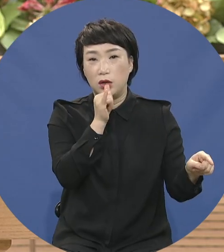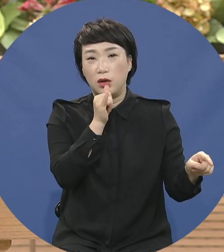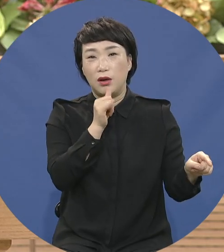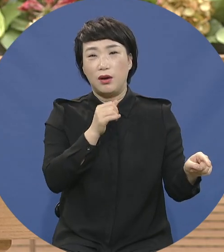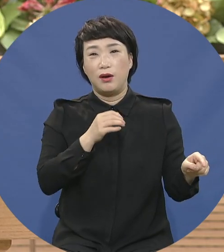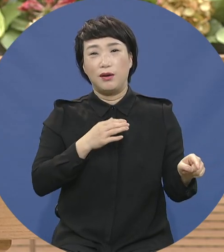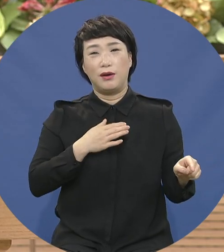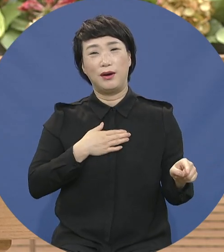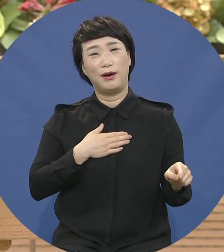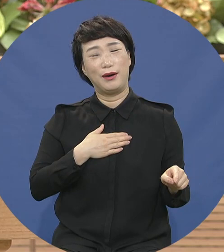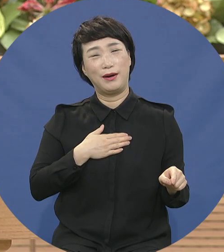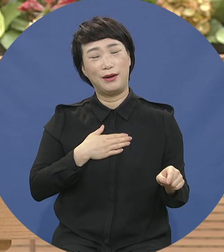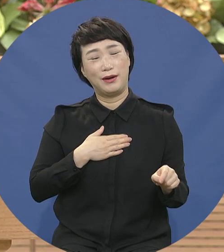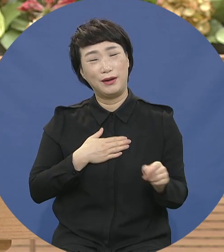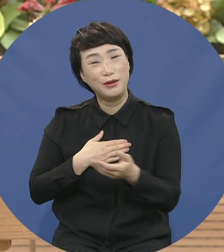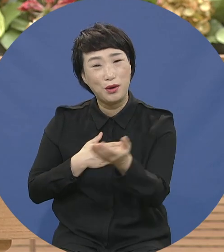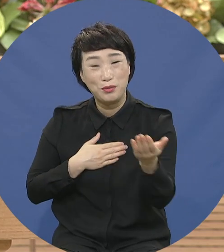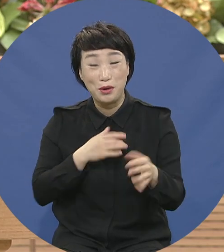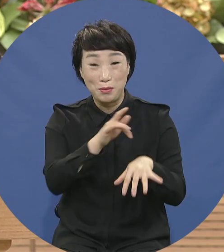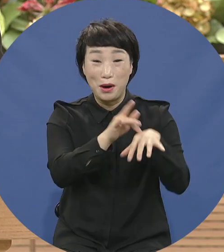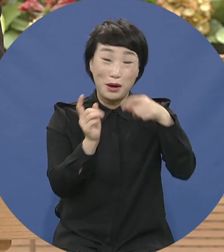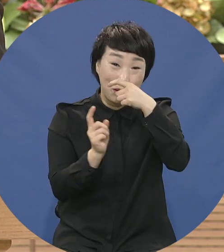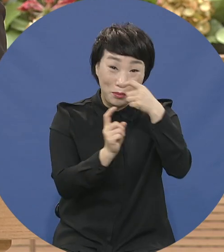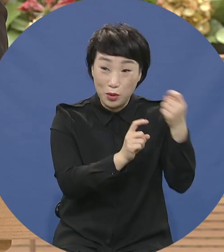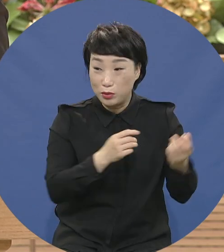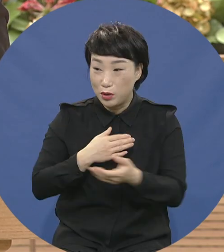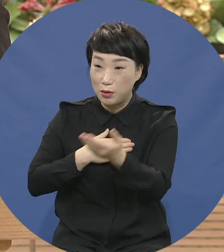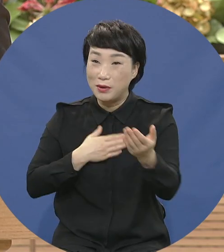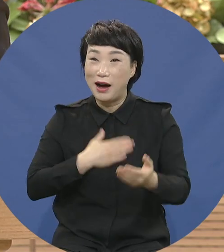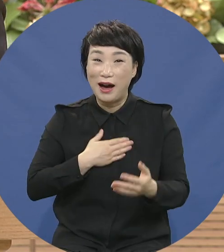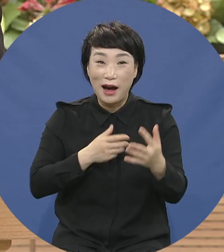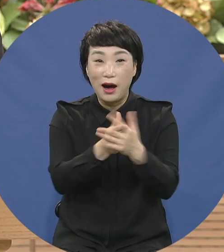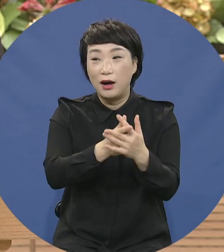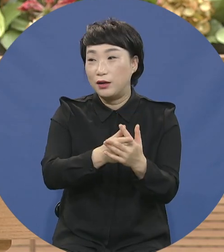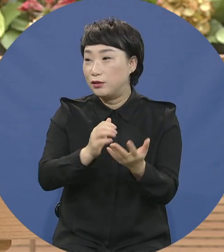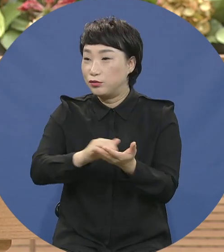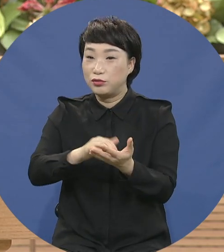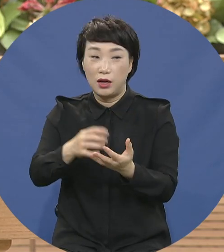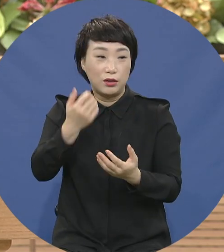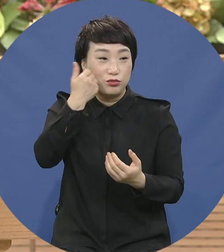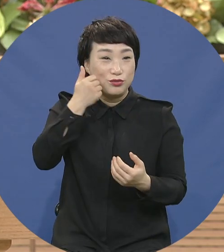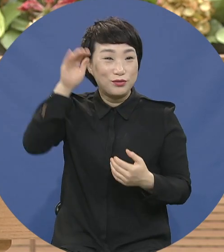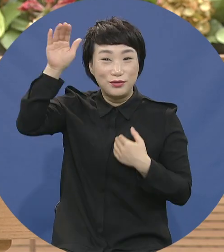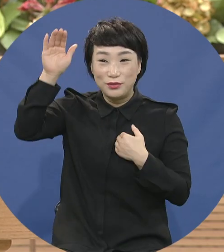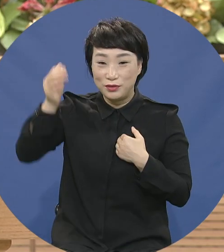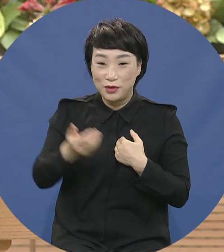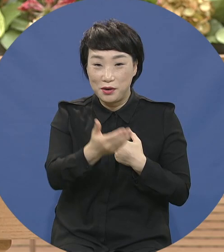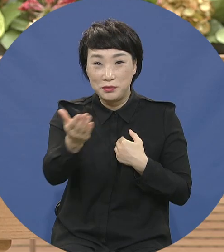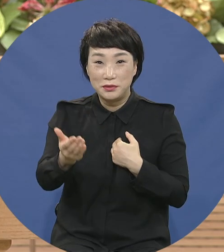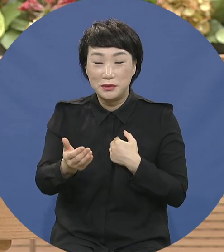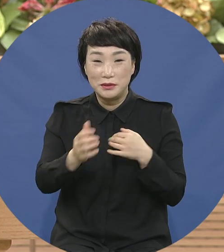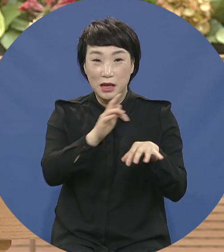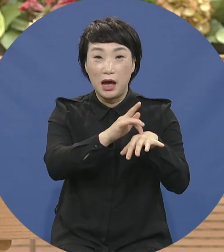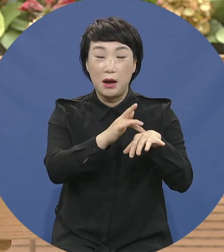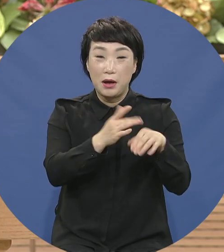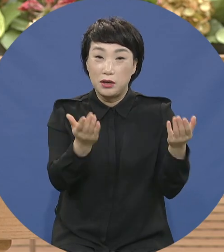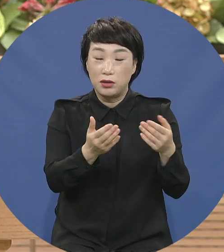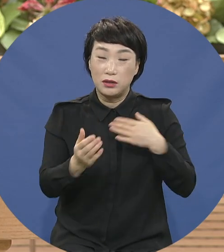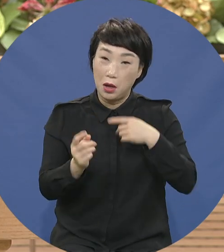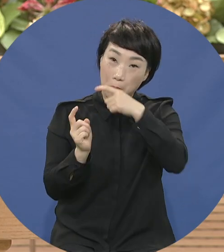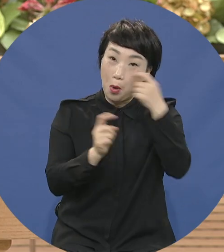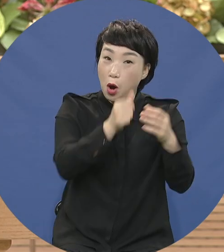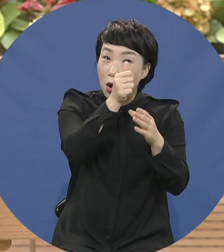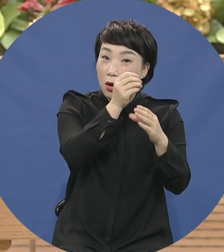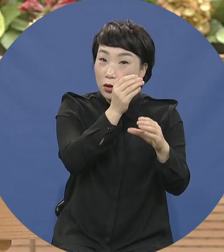있으니, 마귀의 미혹을 아는 사람이 얼마나 있으며 내가 마귀에게 미혹을